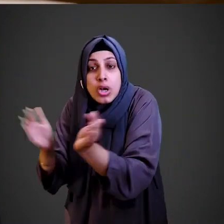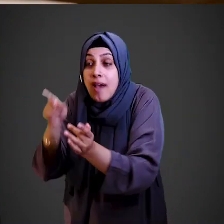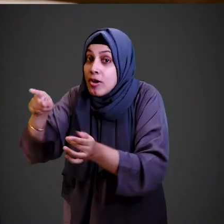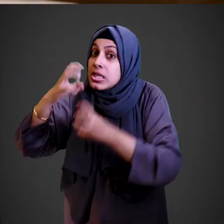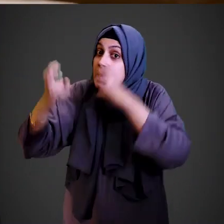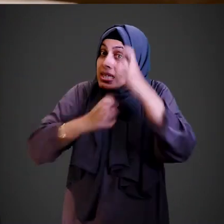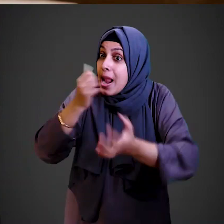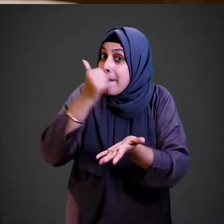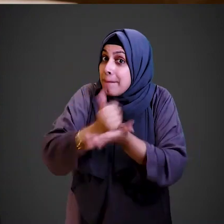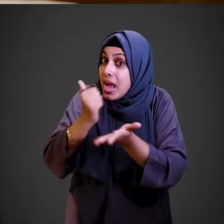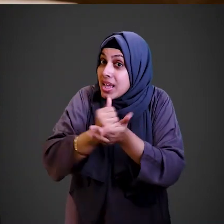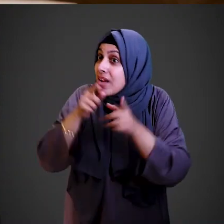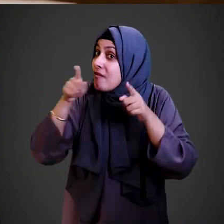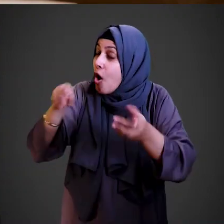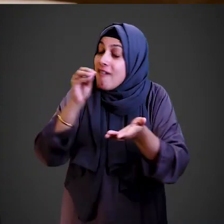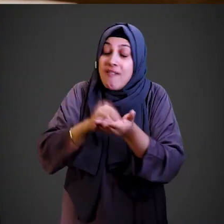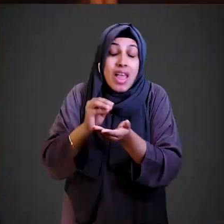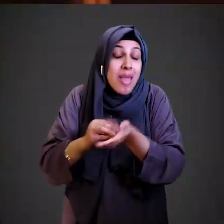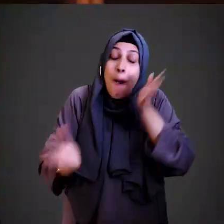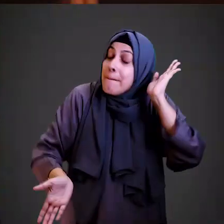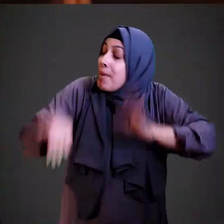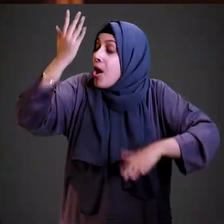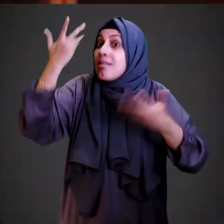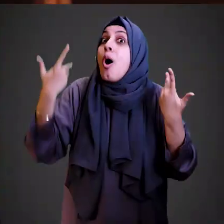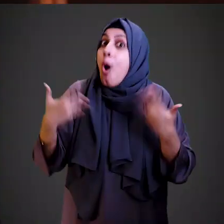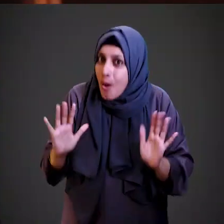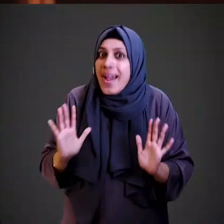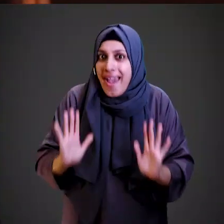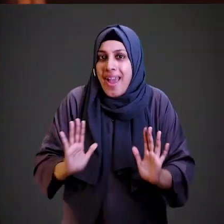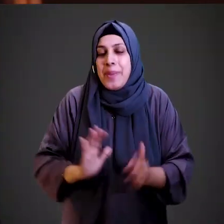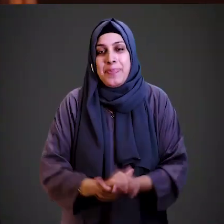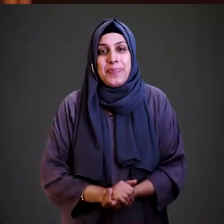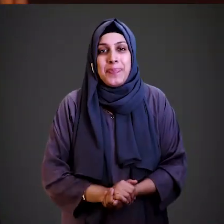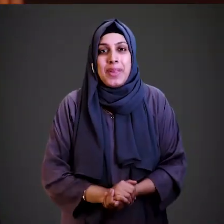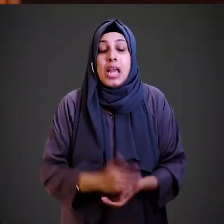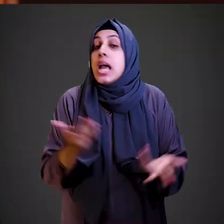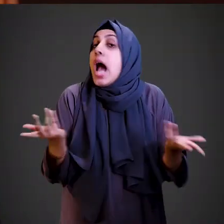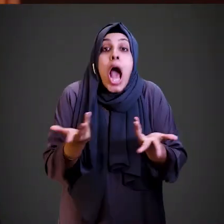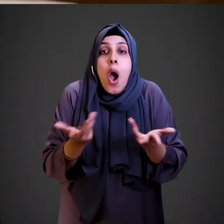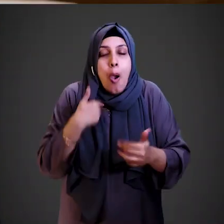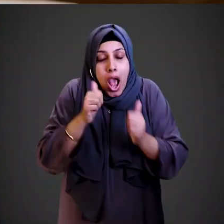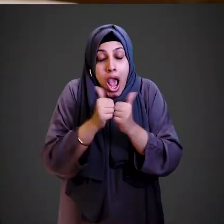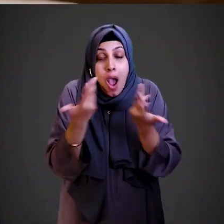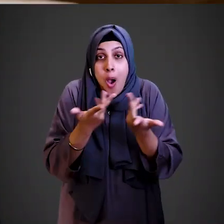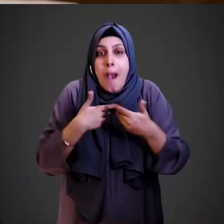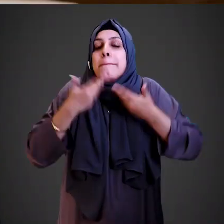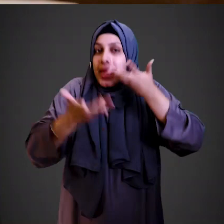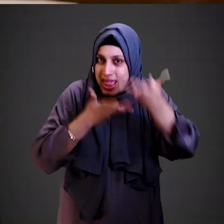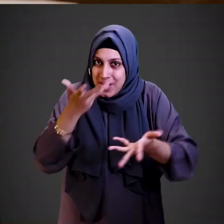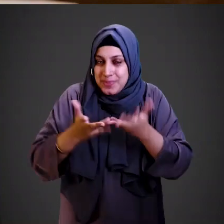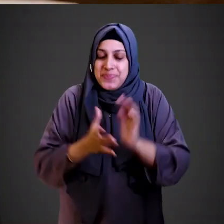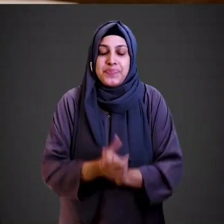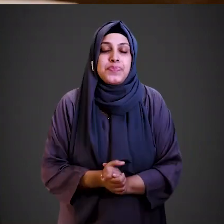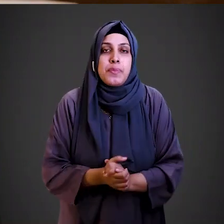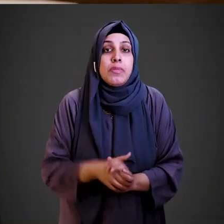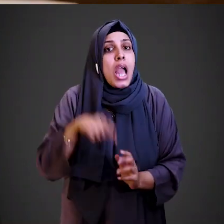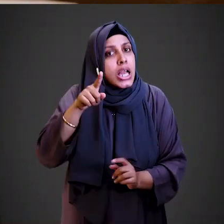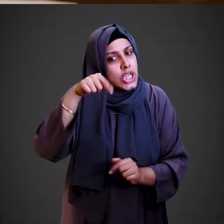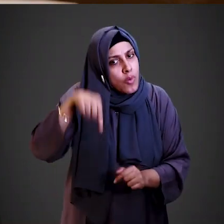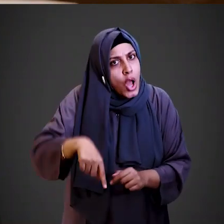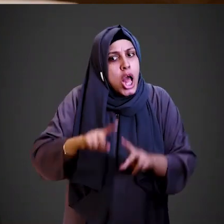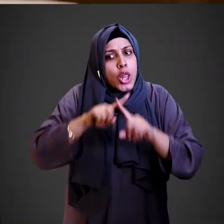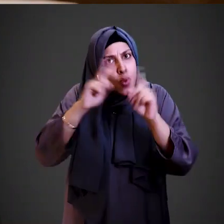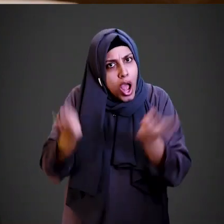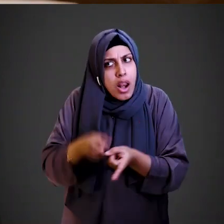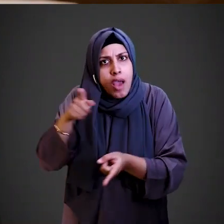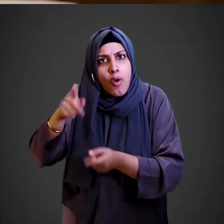डिजिटल बैंकिंग की सहूलियात बहुत ज़्यादा फ़वाइद का बाइस बन सकती हैं। अब ये किस तरह से है? ये इस तरह है कि आज भी